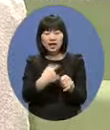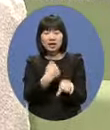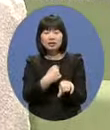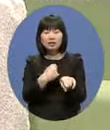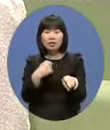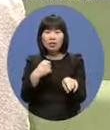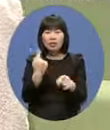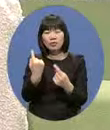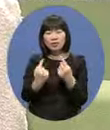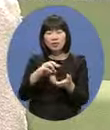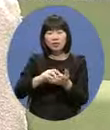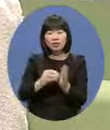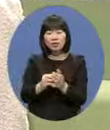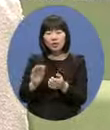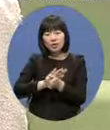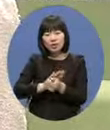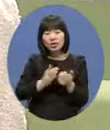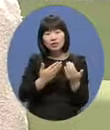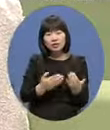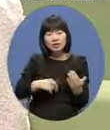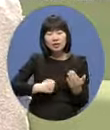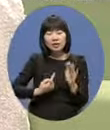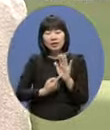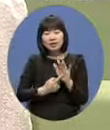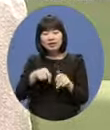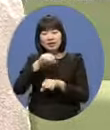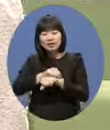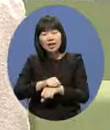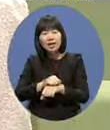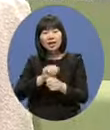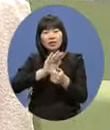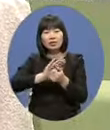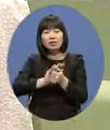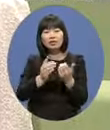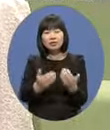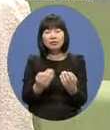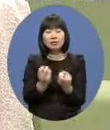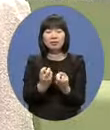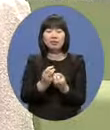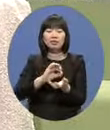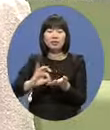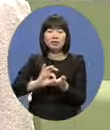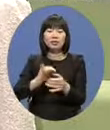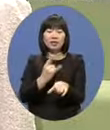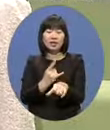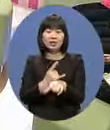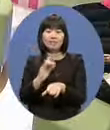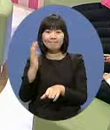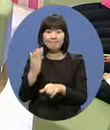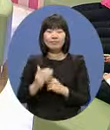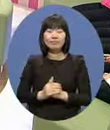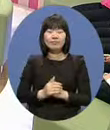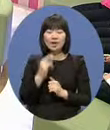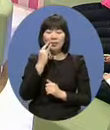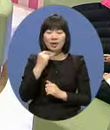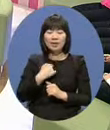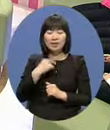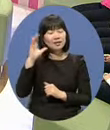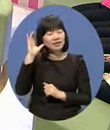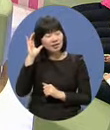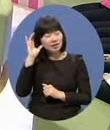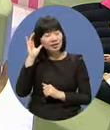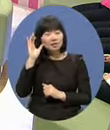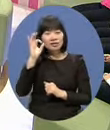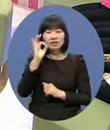것보다는 적절히 어떤 위로를 하거나 자기 표현을 잘하게 도와주는 방법을 써야 된다라는 거죠 아 엄마가 나를 경청하고 있구나 하는 느낌을 좀